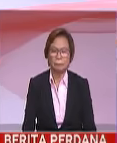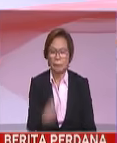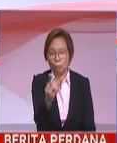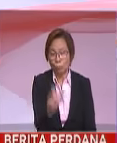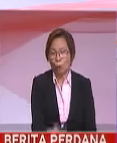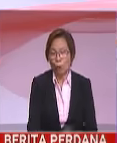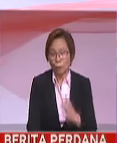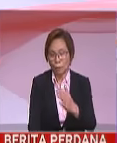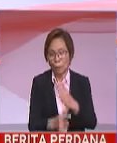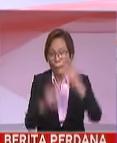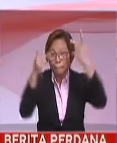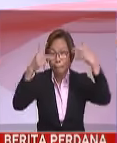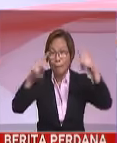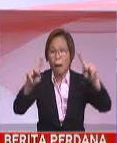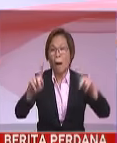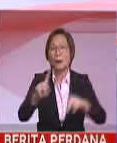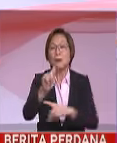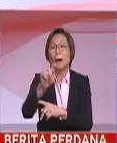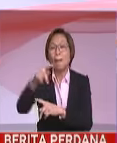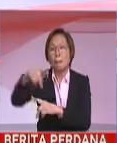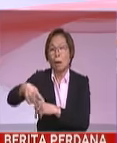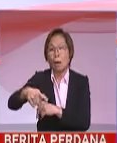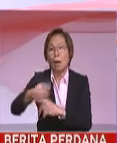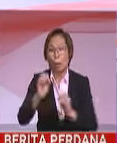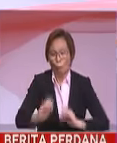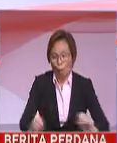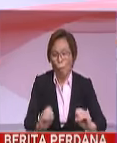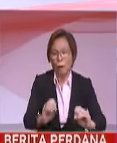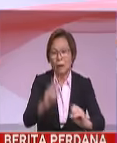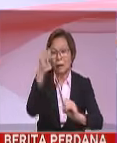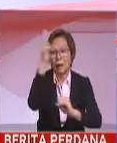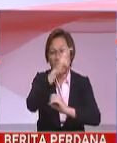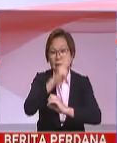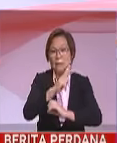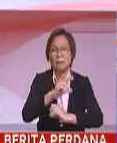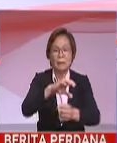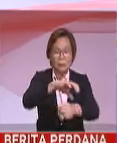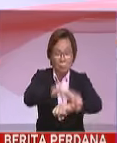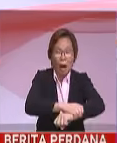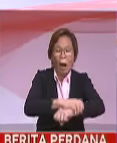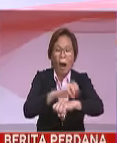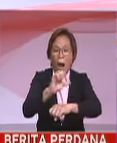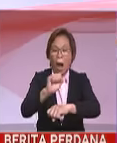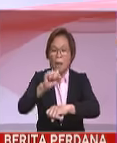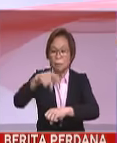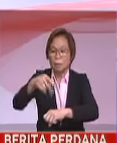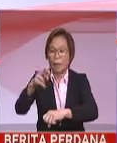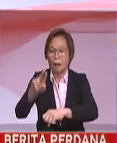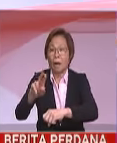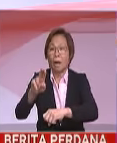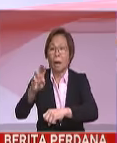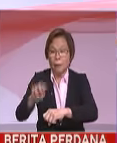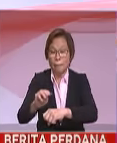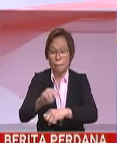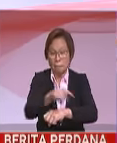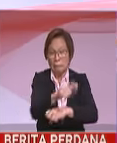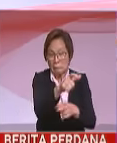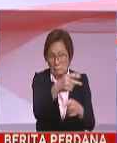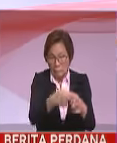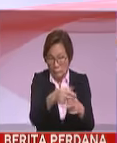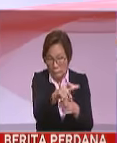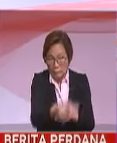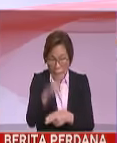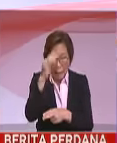Seorang timbalan pengarah operasi sebuah jabatan kerajaan ditahan SPRM. Lelaki bergelar Datuk berusia